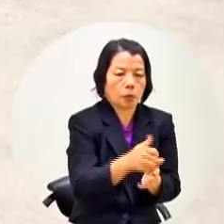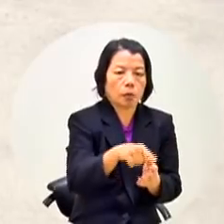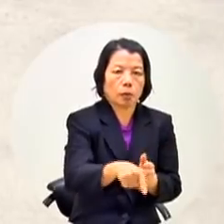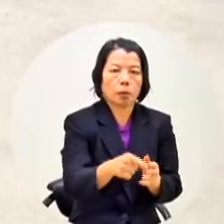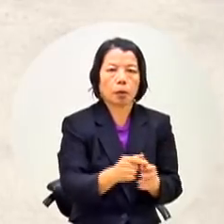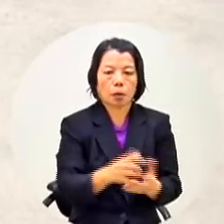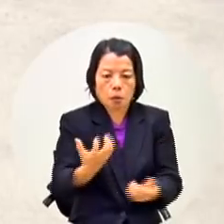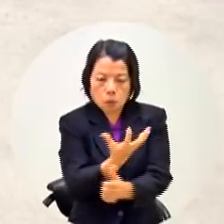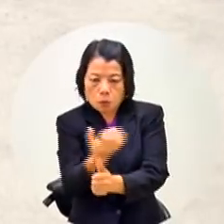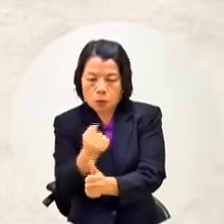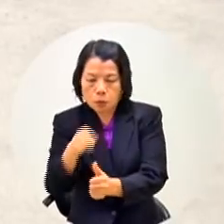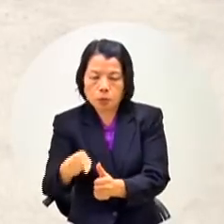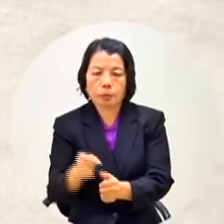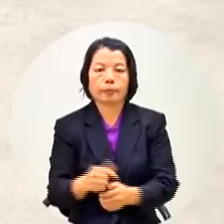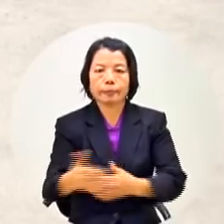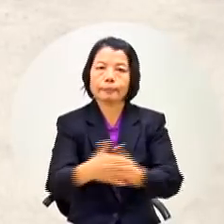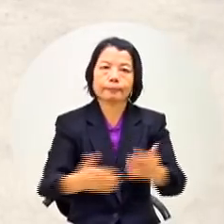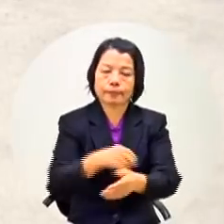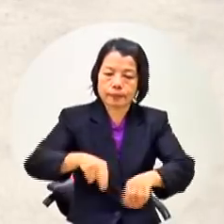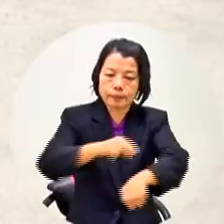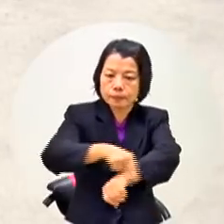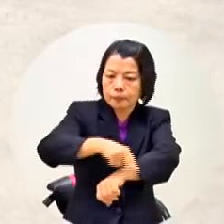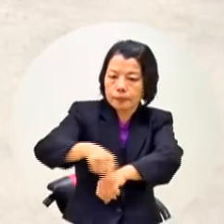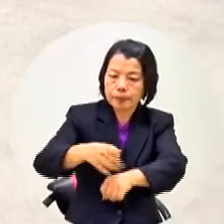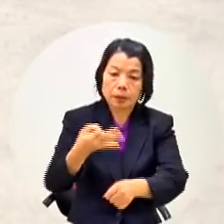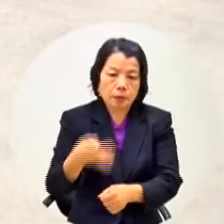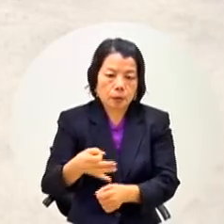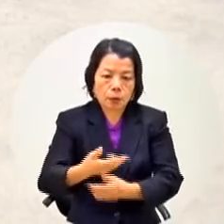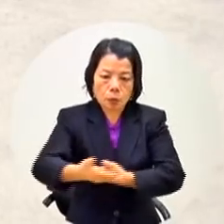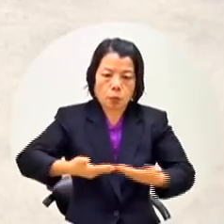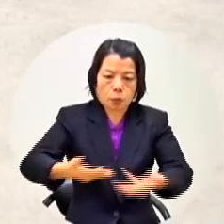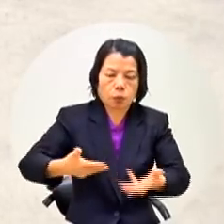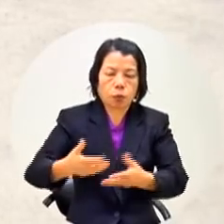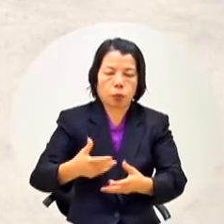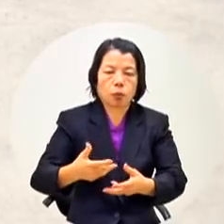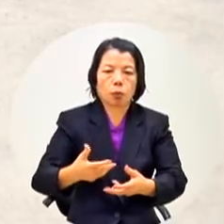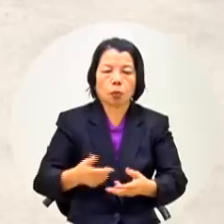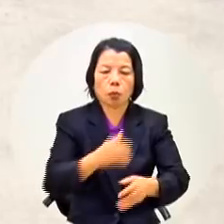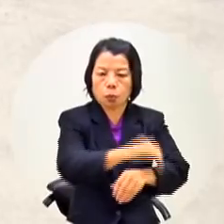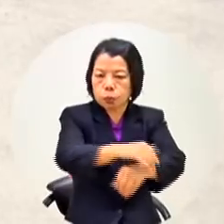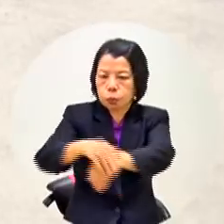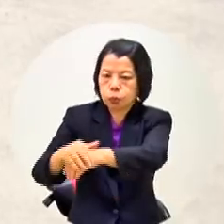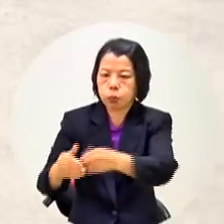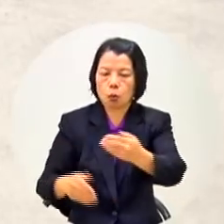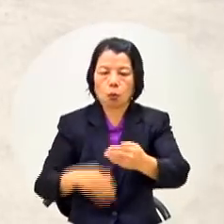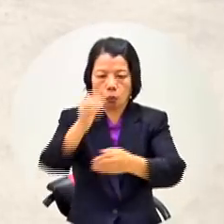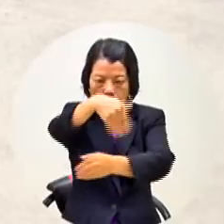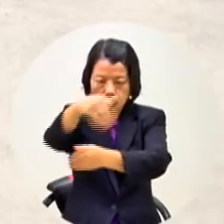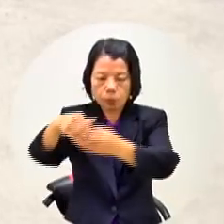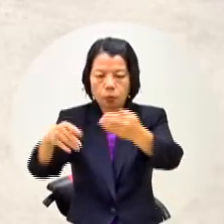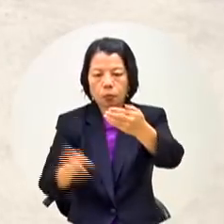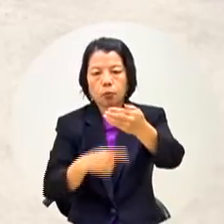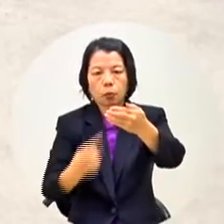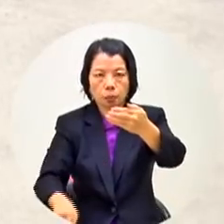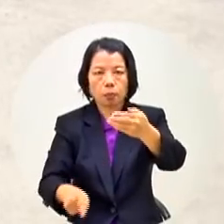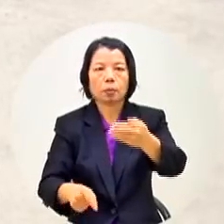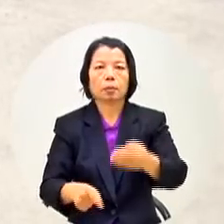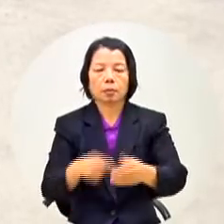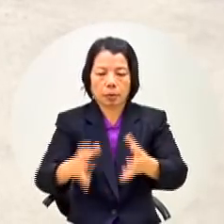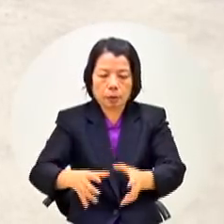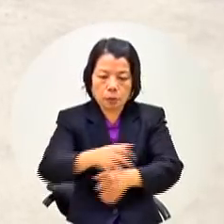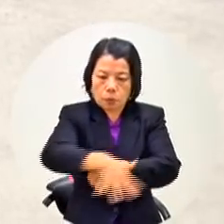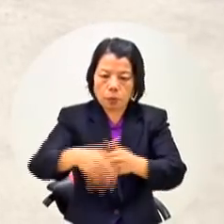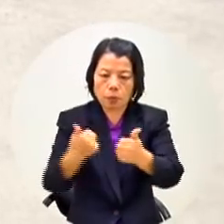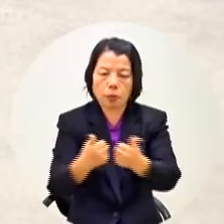及财务管理等府外的专家共九人，成立了专家学者委员会。那目前呢已经召开三次的一个会议，